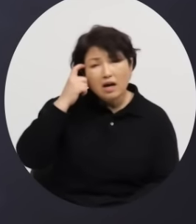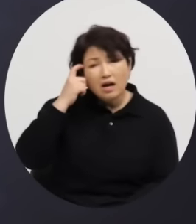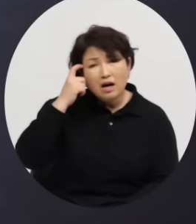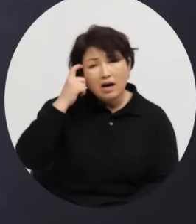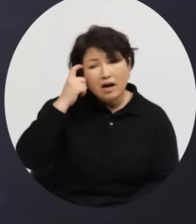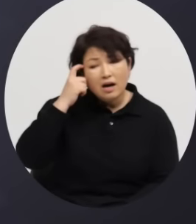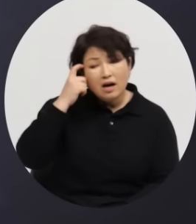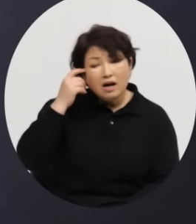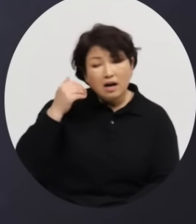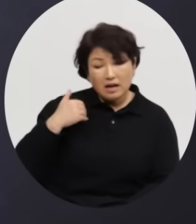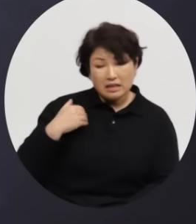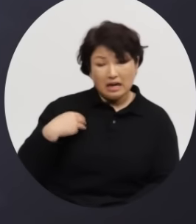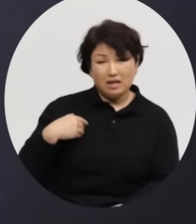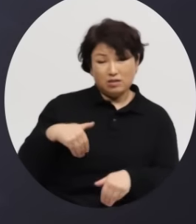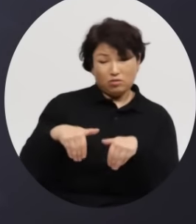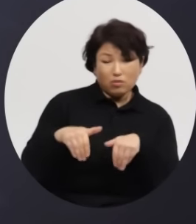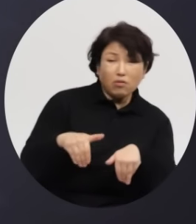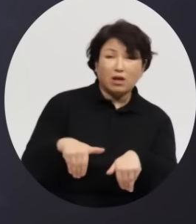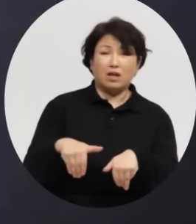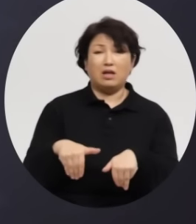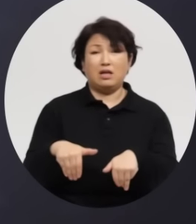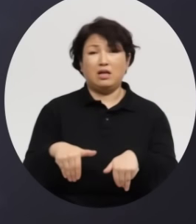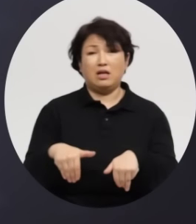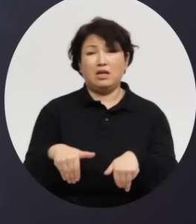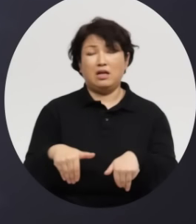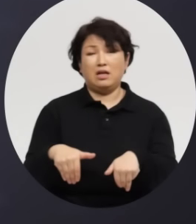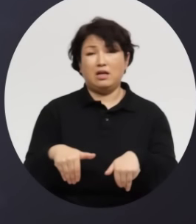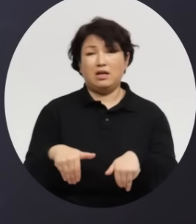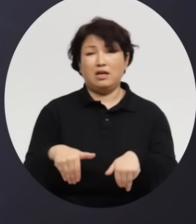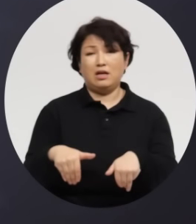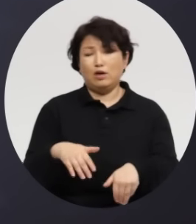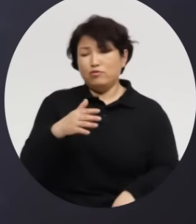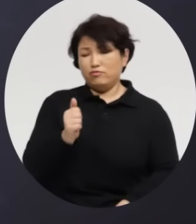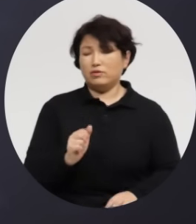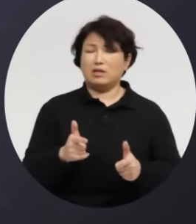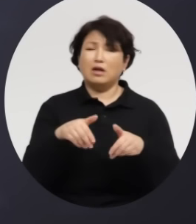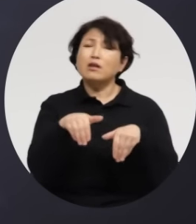생각에 내가 노예 역할을 하고 있는 거예요.